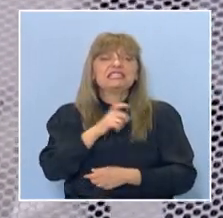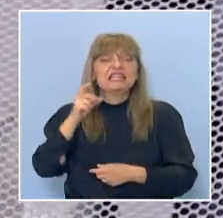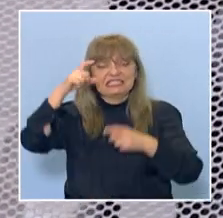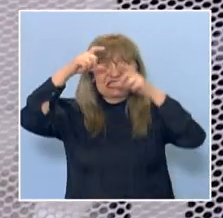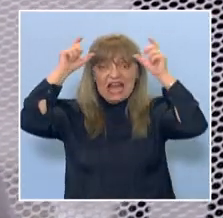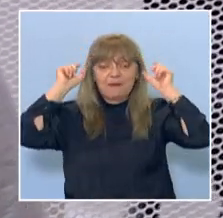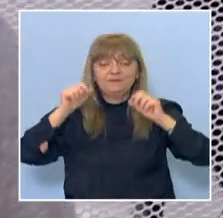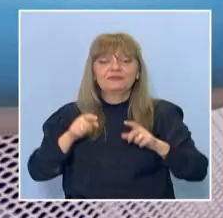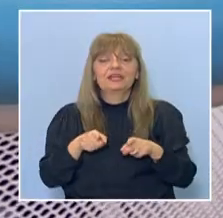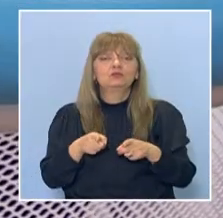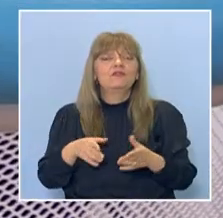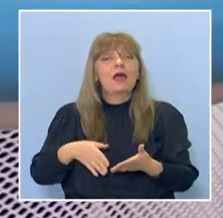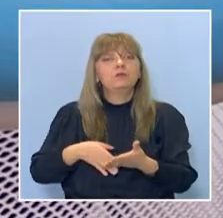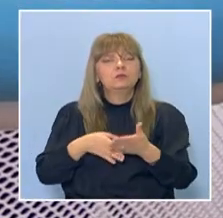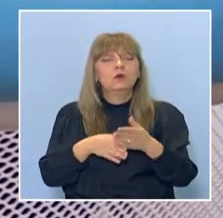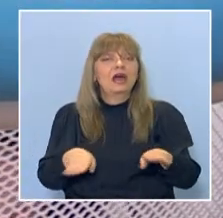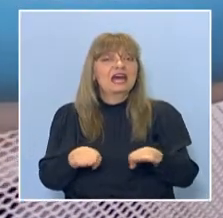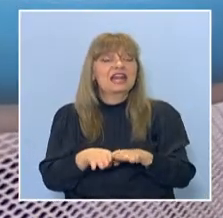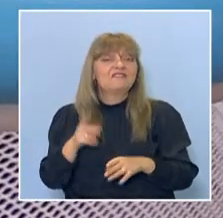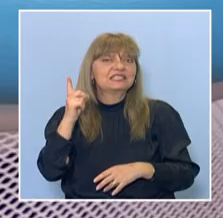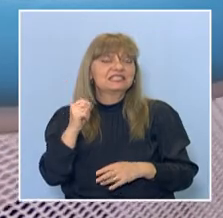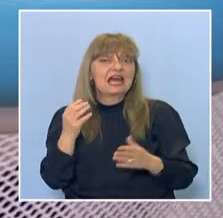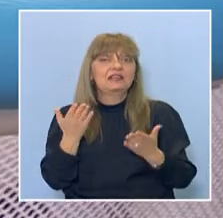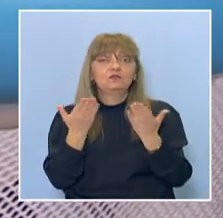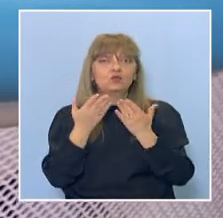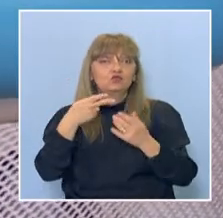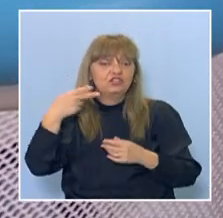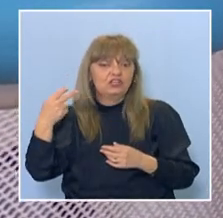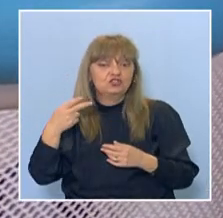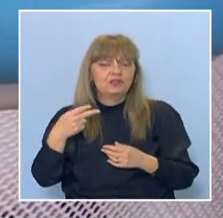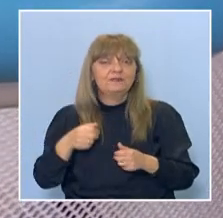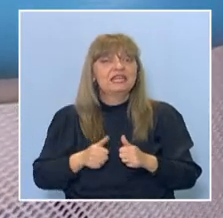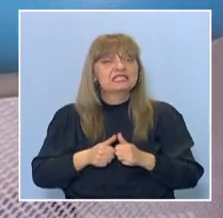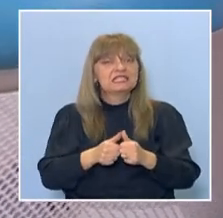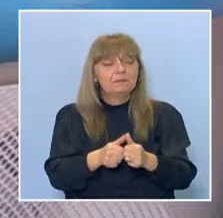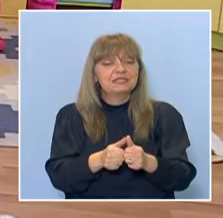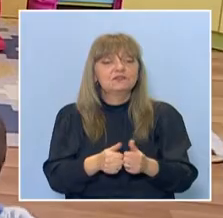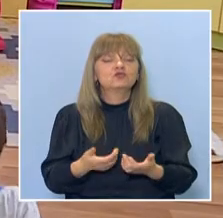«Равен старт в училище». Съпътстваща услуга към всички останали е почасова